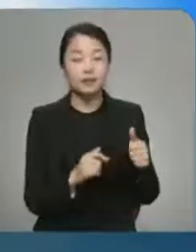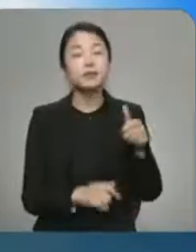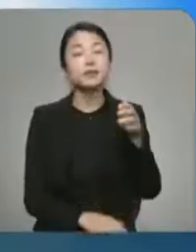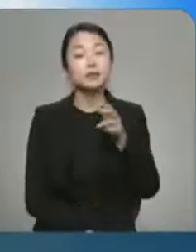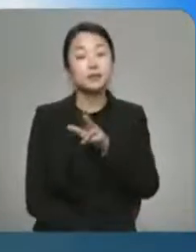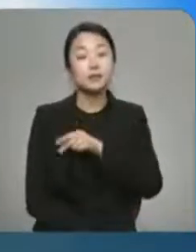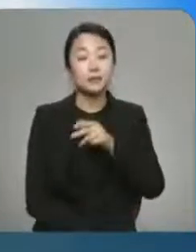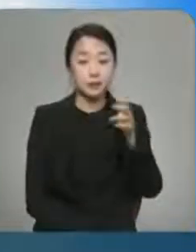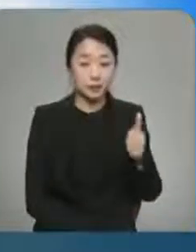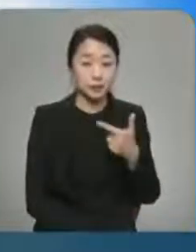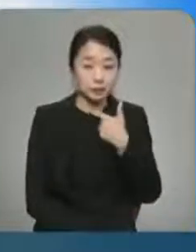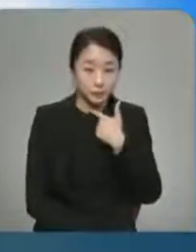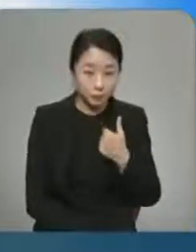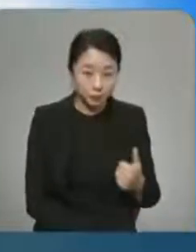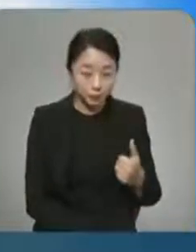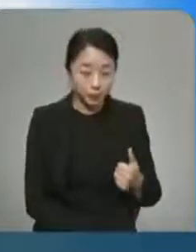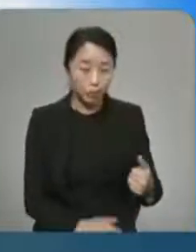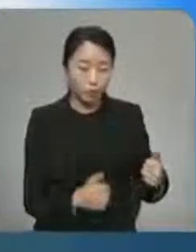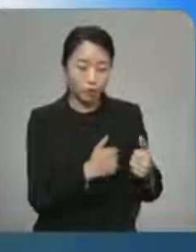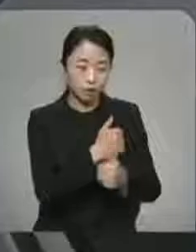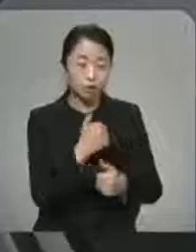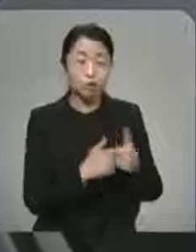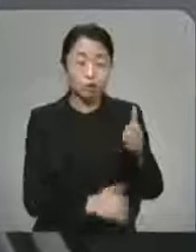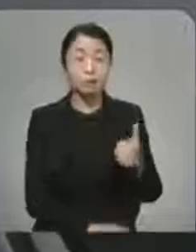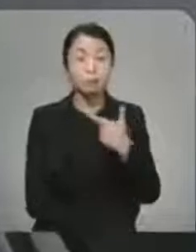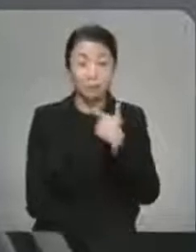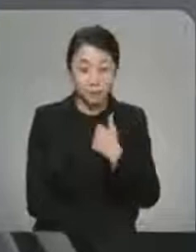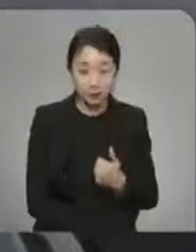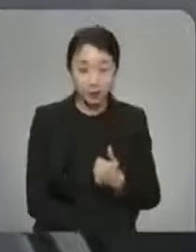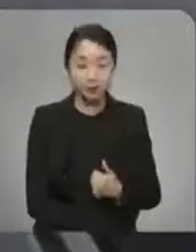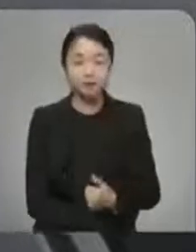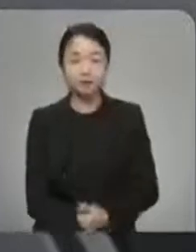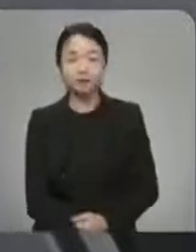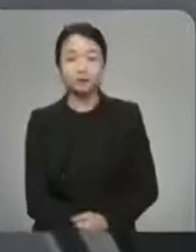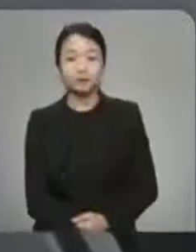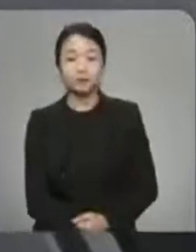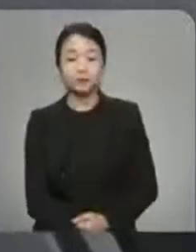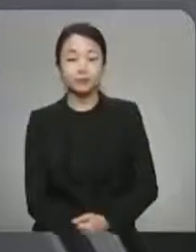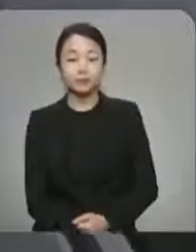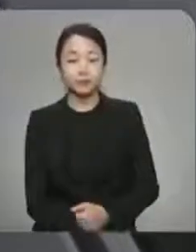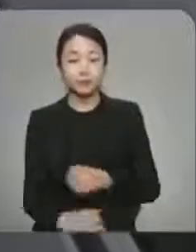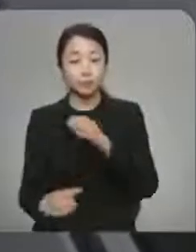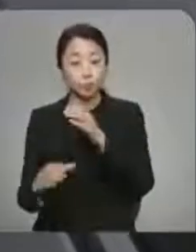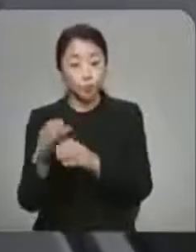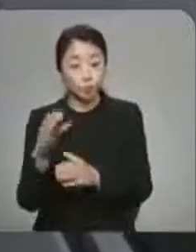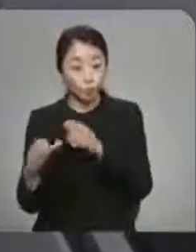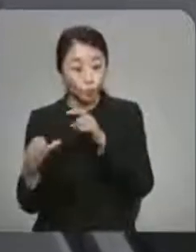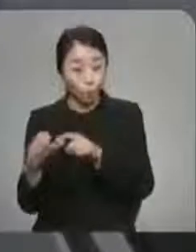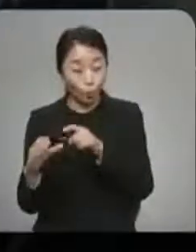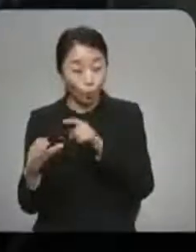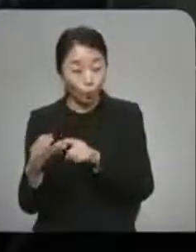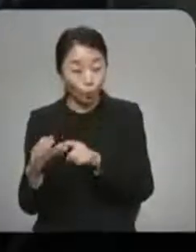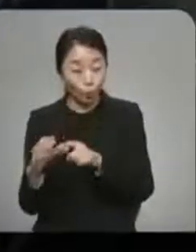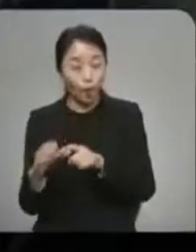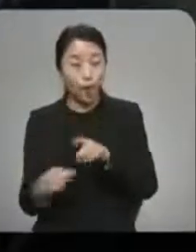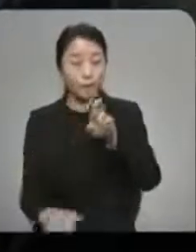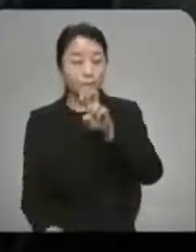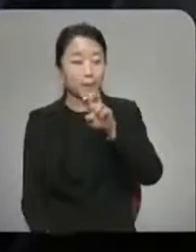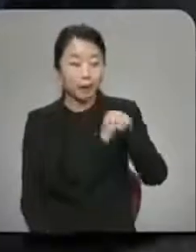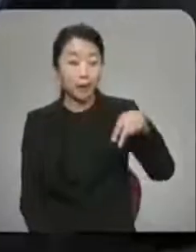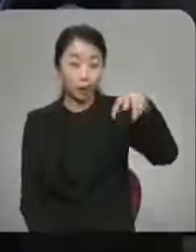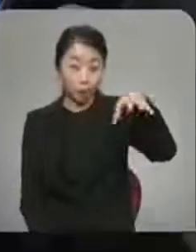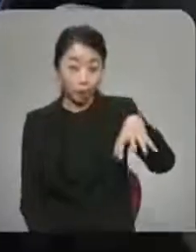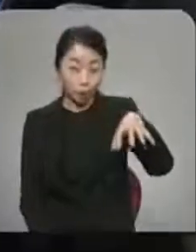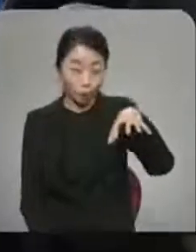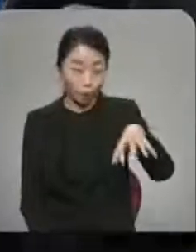민주당 동해 삼척 지역 위원장을 역임했습니다 대표 공약은 시민 소통을 통한 동양권 경제자유구역의 왕성